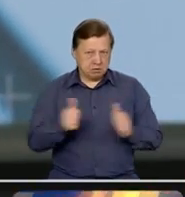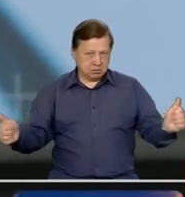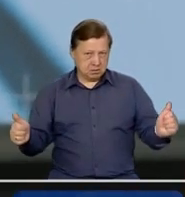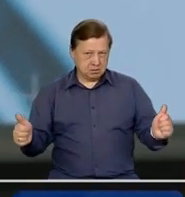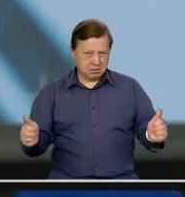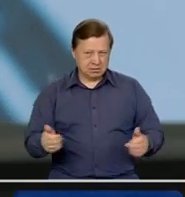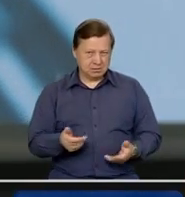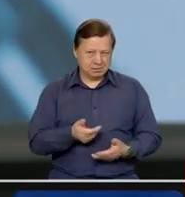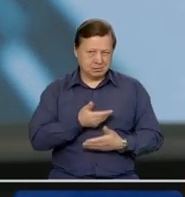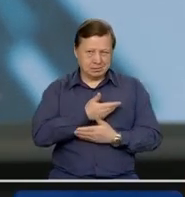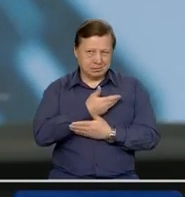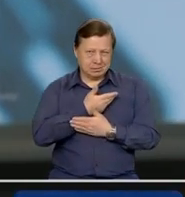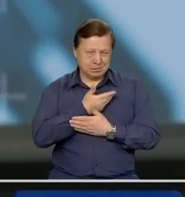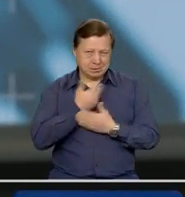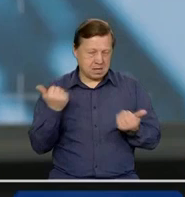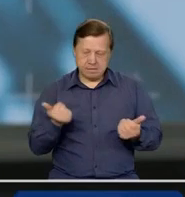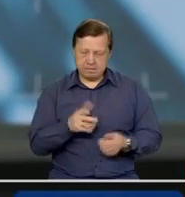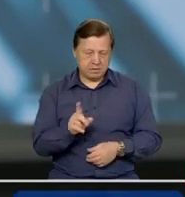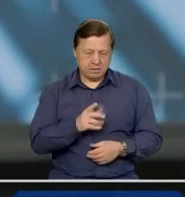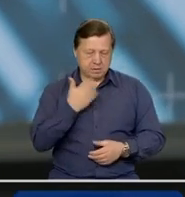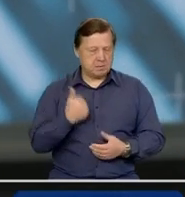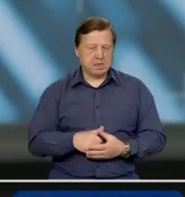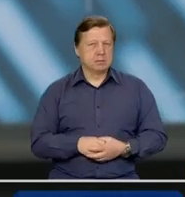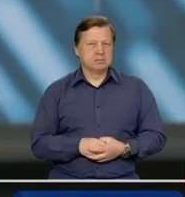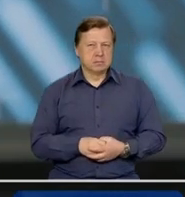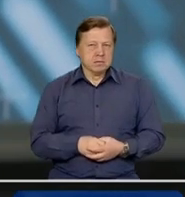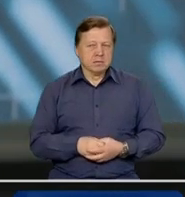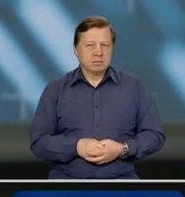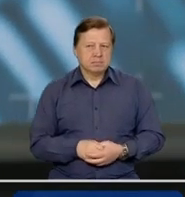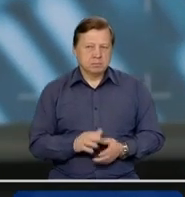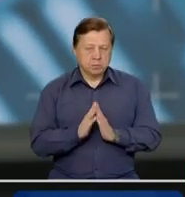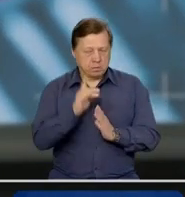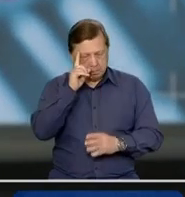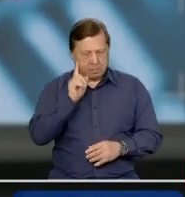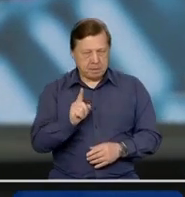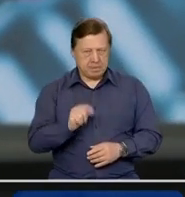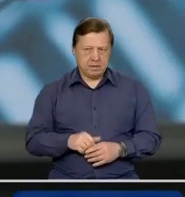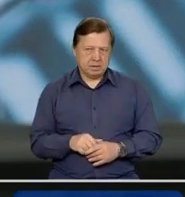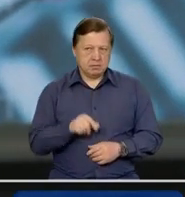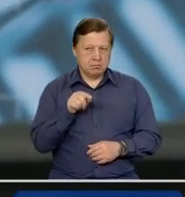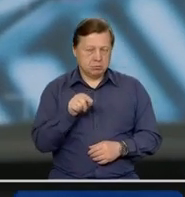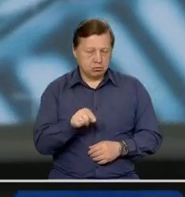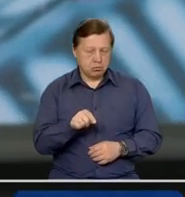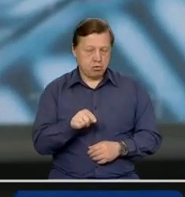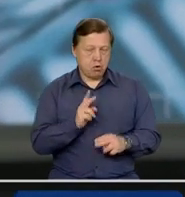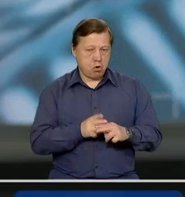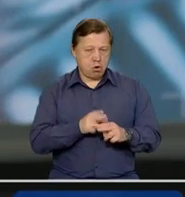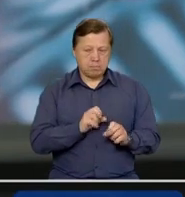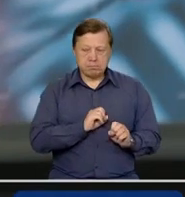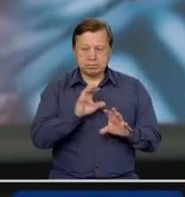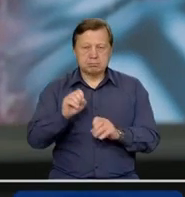sanitarny. No takiej sytuacji nie ma. Pamiętajmy, że ta choroba roznosi się drogą kropelkową,